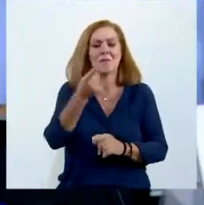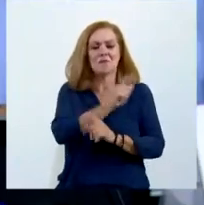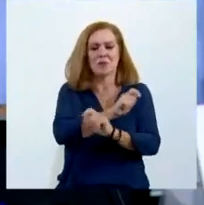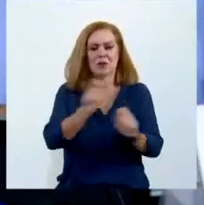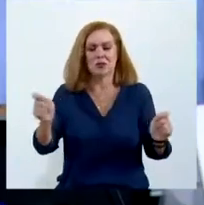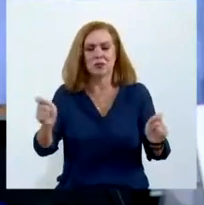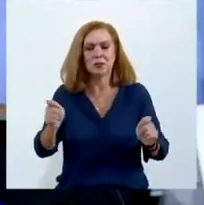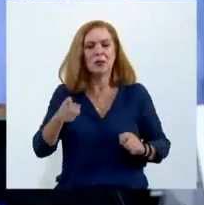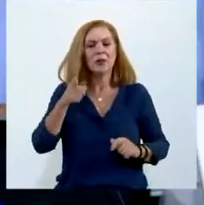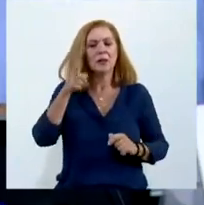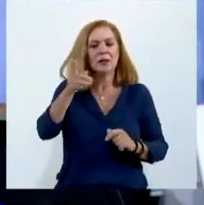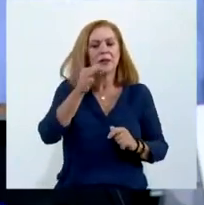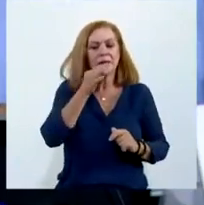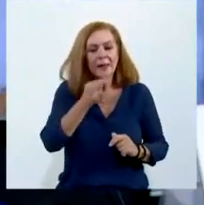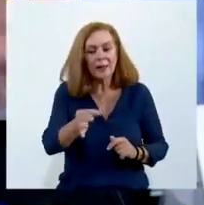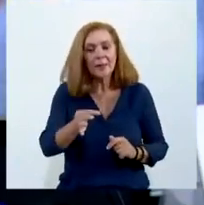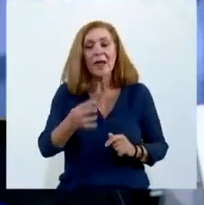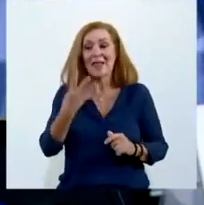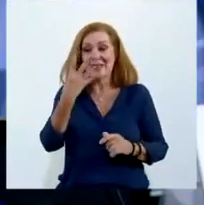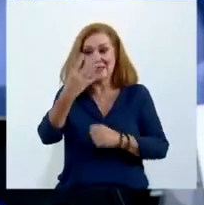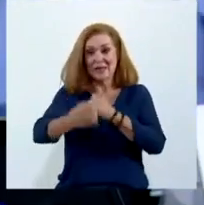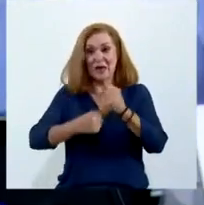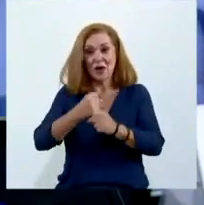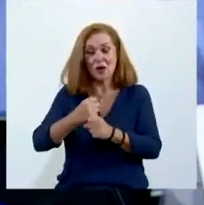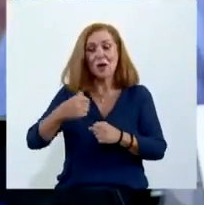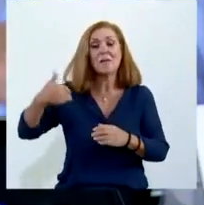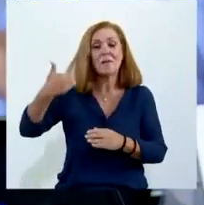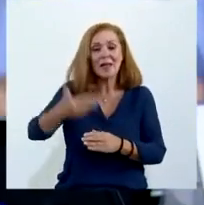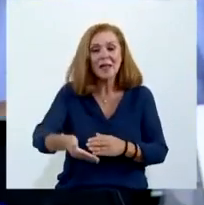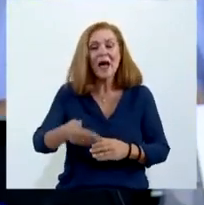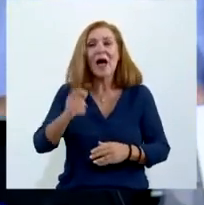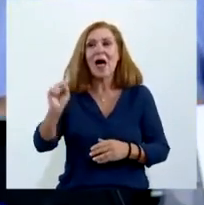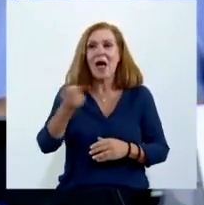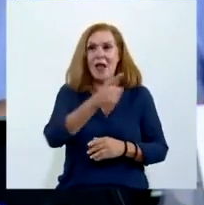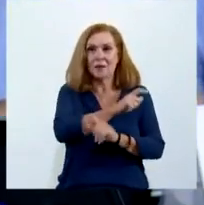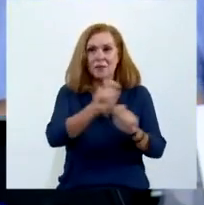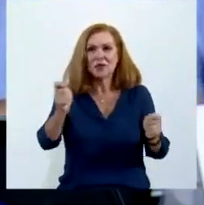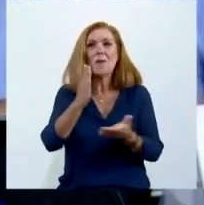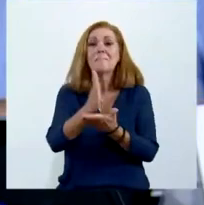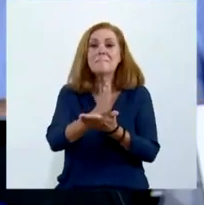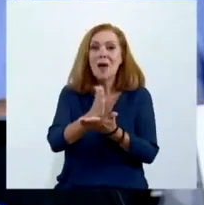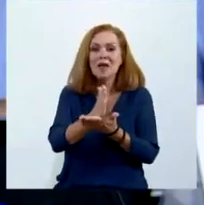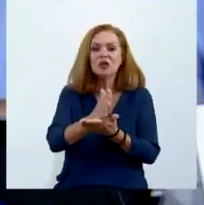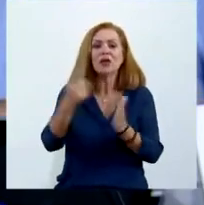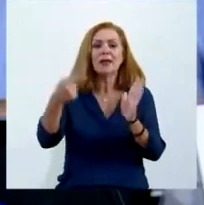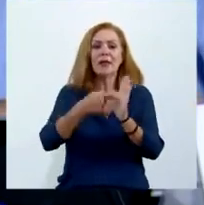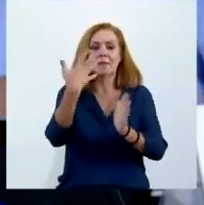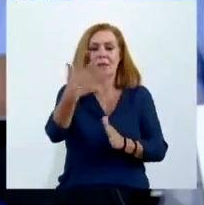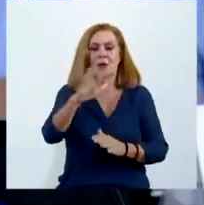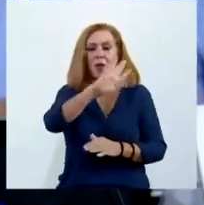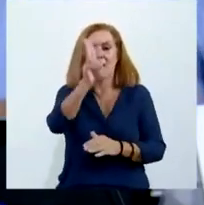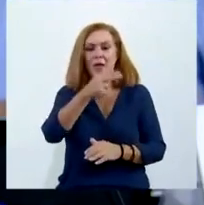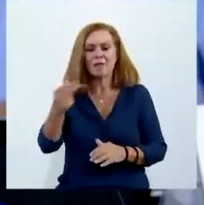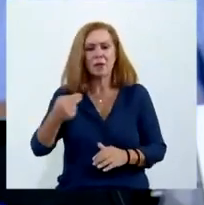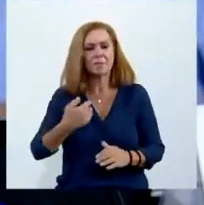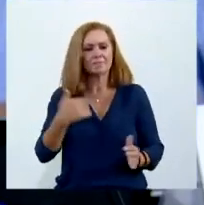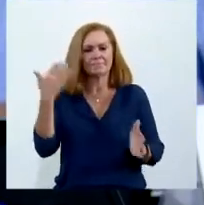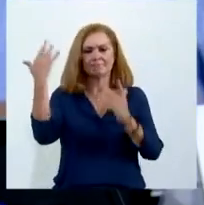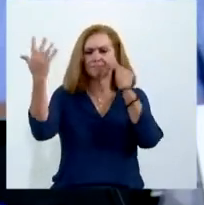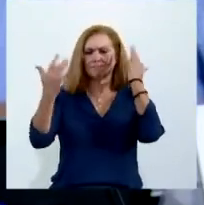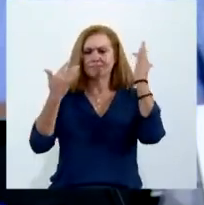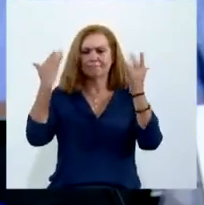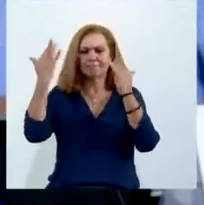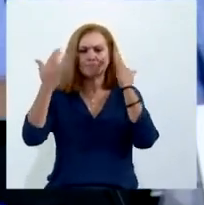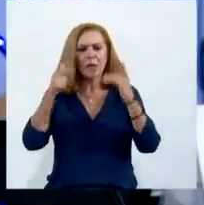πει ότι στο τέλος της τετραετίας ο μέσος μισθός θα είναι 1.500 ευρώ. Αναρωτιέμαι πώς μπορεί να